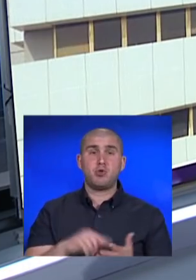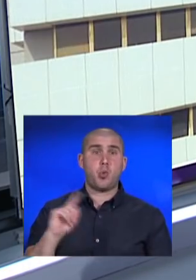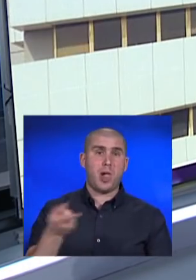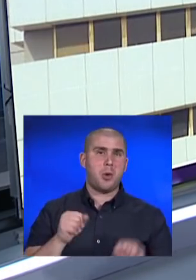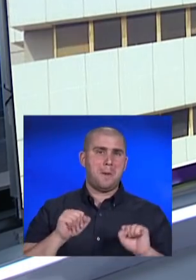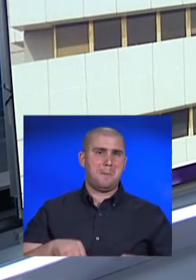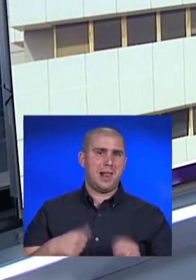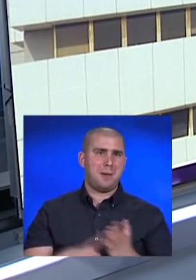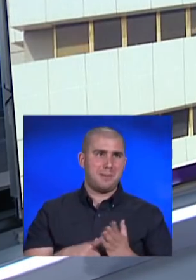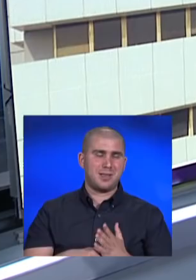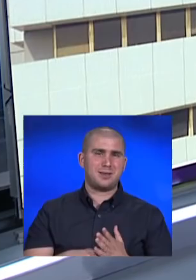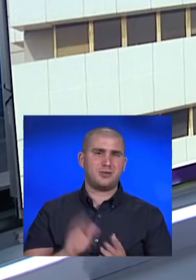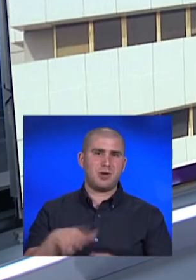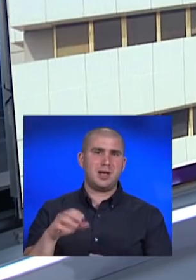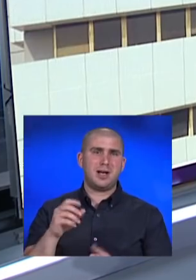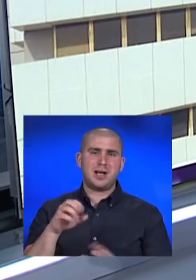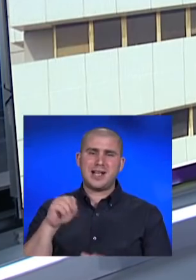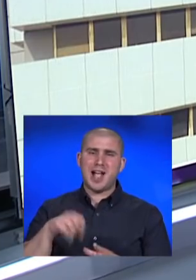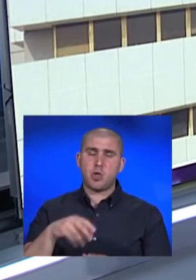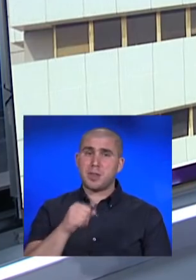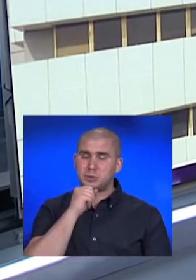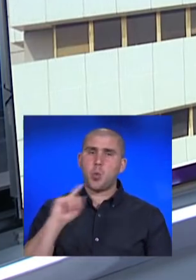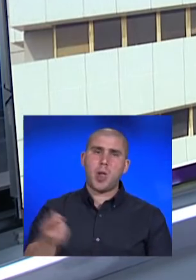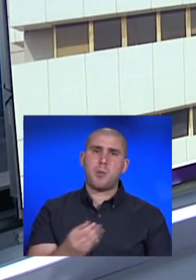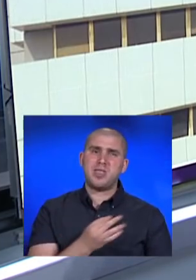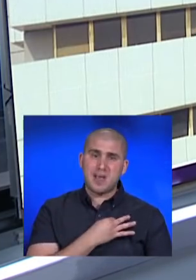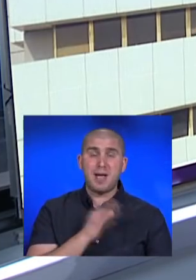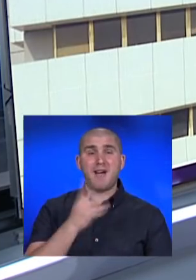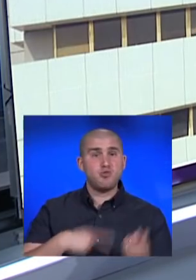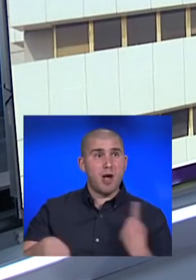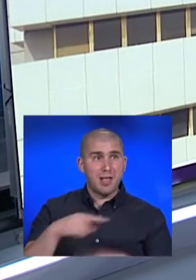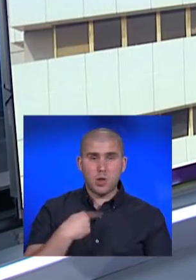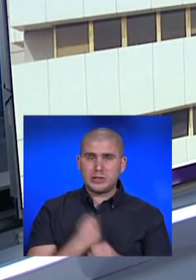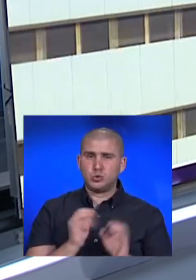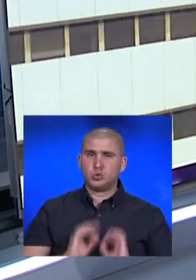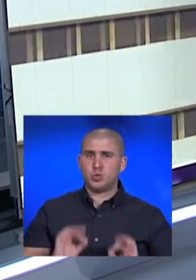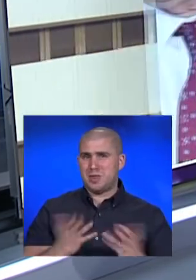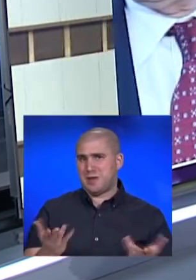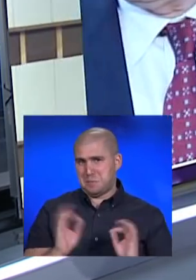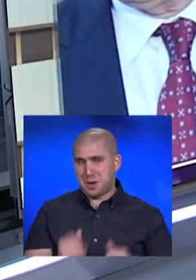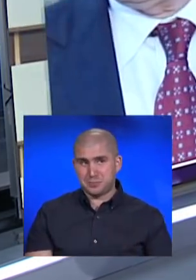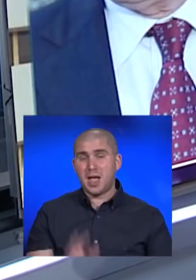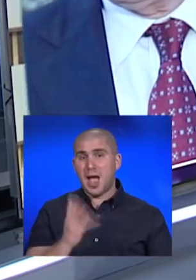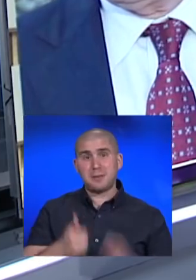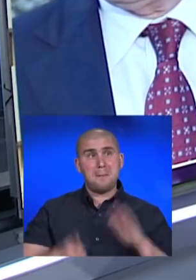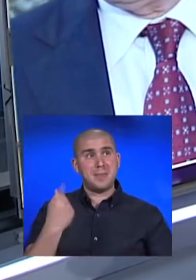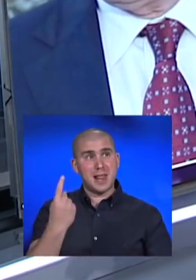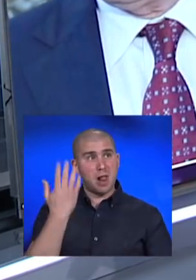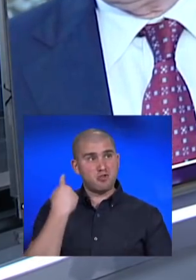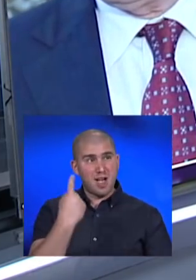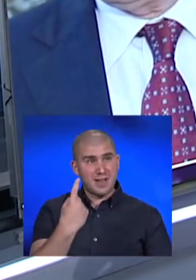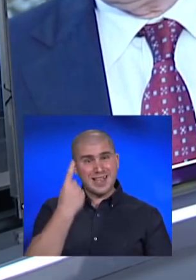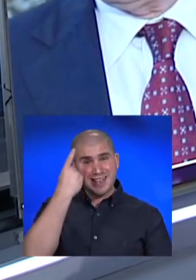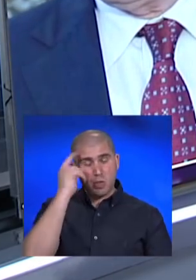קרנות הפנסיה שלנו, זה אומר שכולנו נפגעים למרות שאנחנו לא עשינו שום דבר רע. האם המנהלים לשעבר שידעו על המתרחש